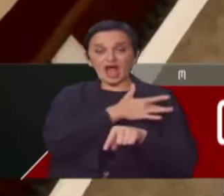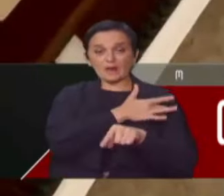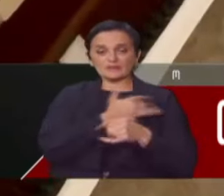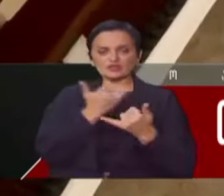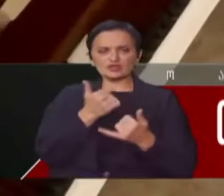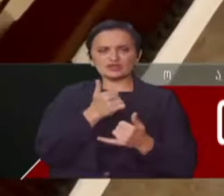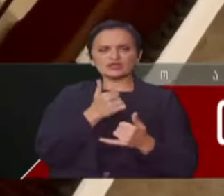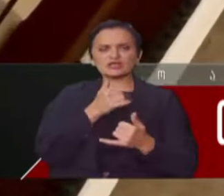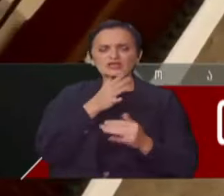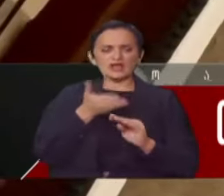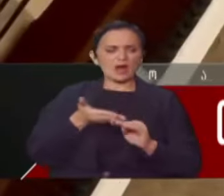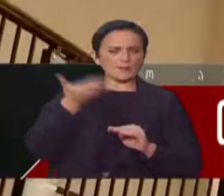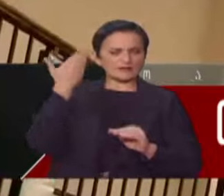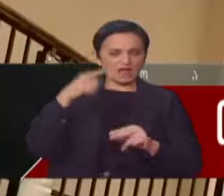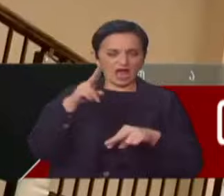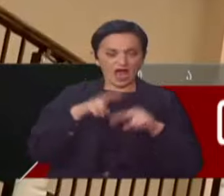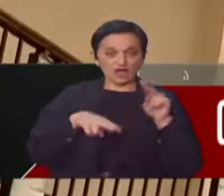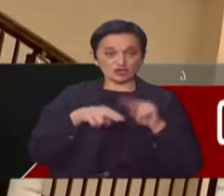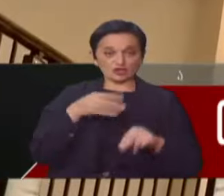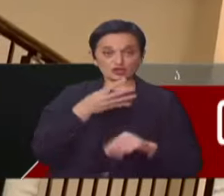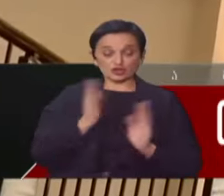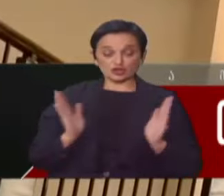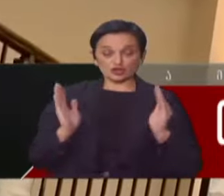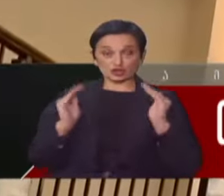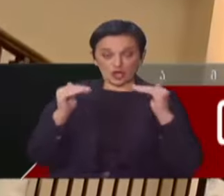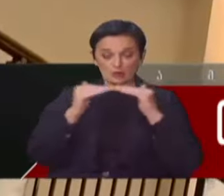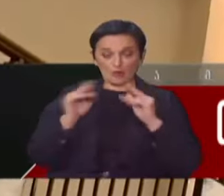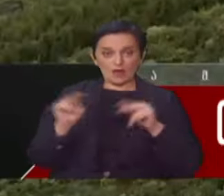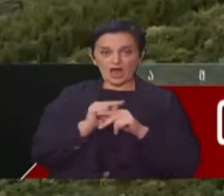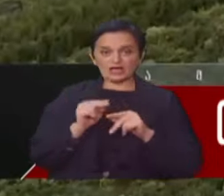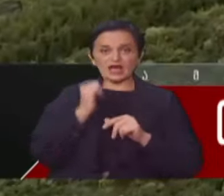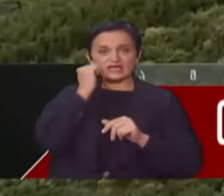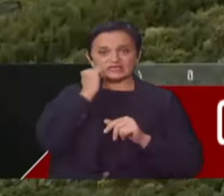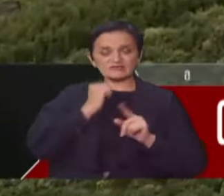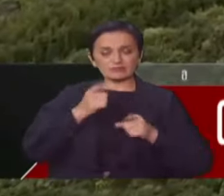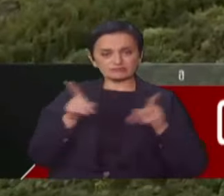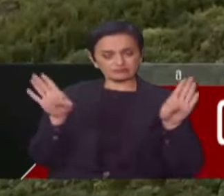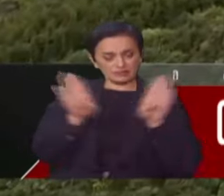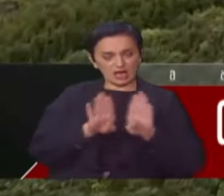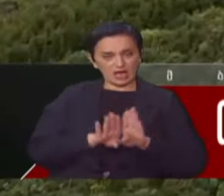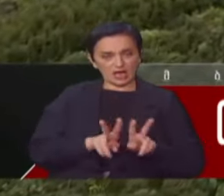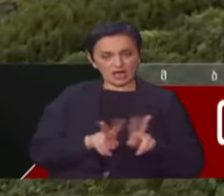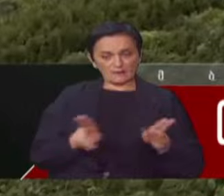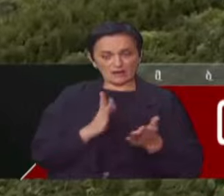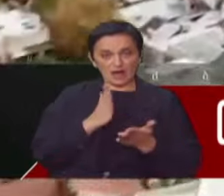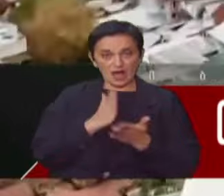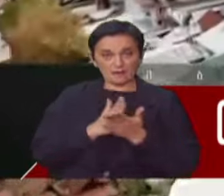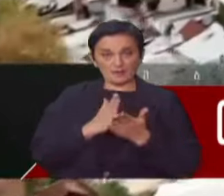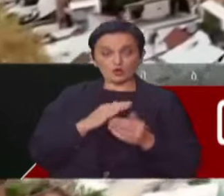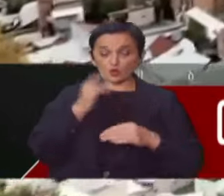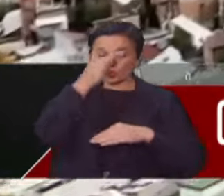რომელიც რამდენიმე ათეული წლის წინ აშენდა. შენობის რესტავრაციის შემდეგ მას ავთენტური სახე შეუნარჩუნდა. რუსთაველის გამზირისა და